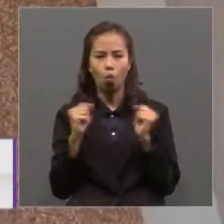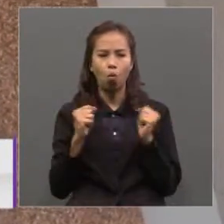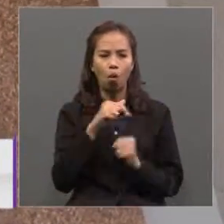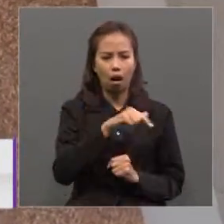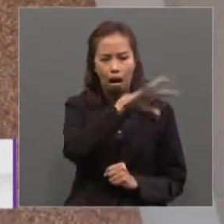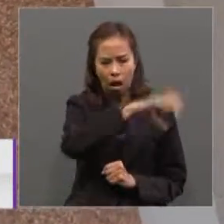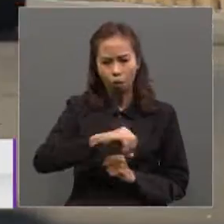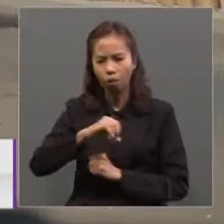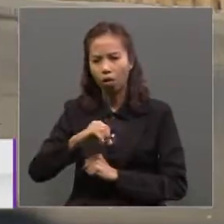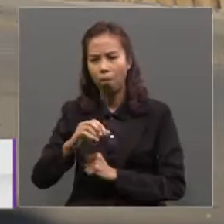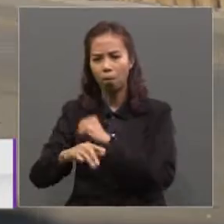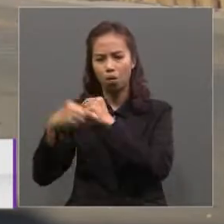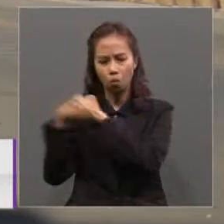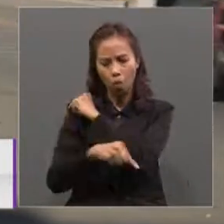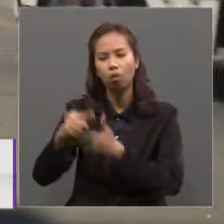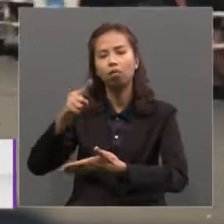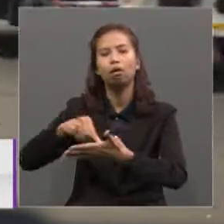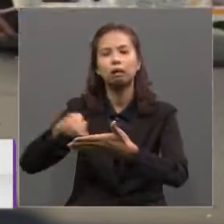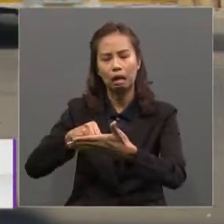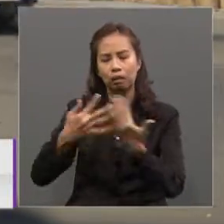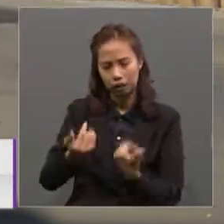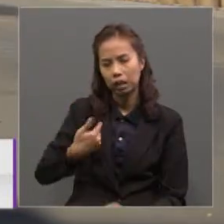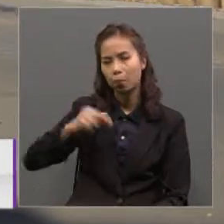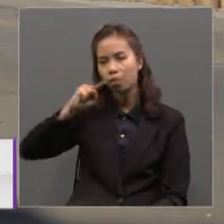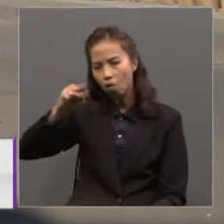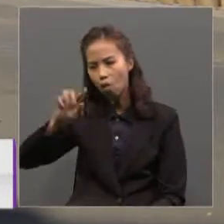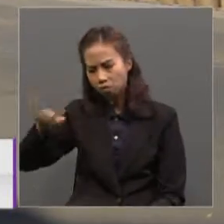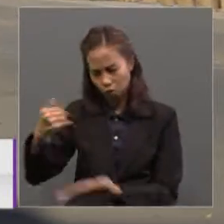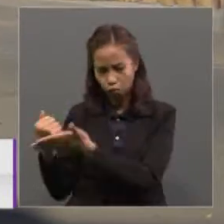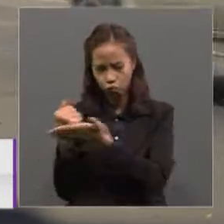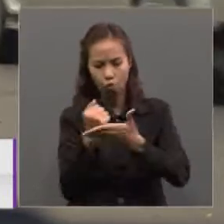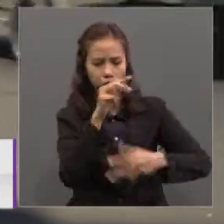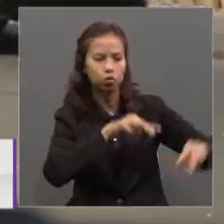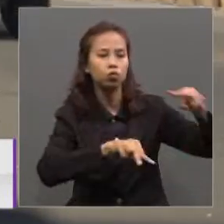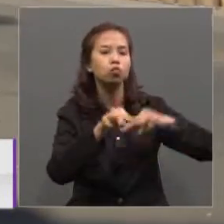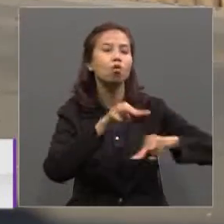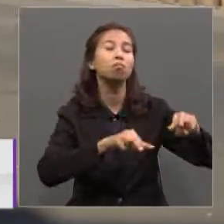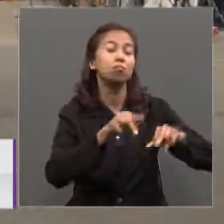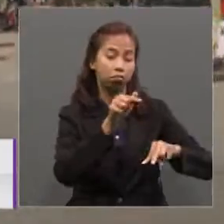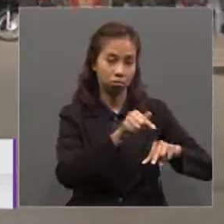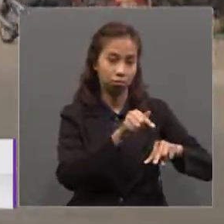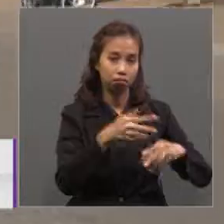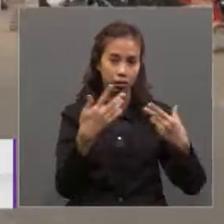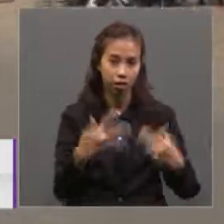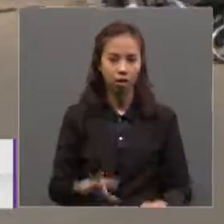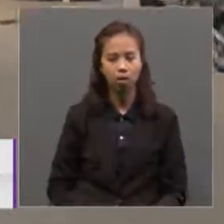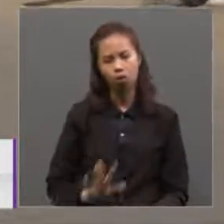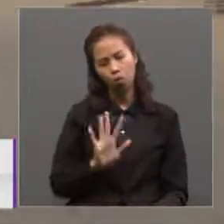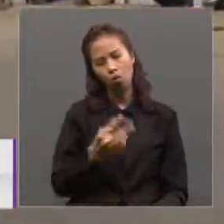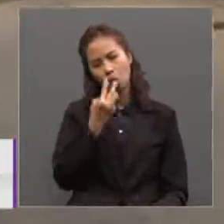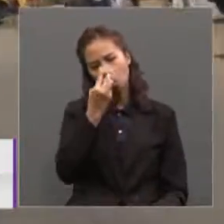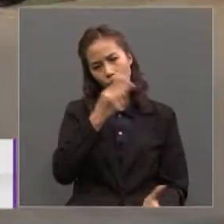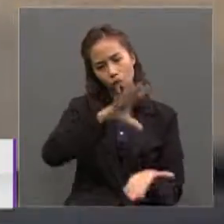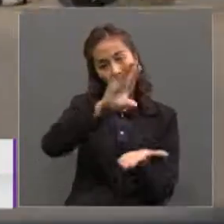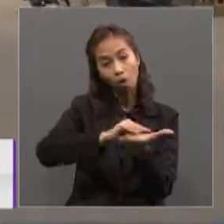วมสิทธิ์หรือไม่จึงได้มาร้องเรียนนะคะบอกว่าขอให้ช่วยตรวจสอบทีประกอบกับเมื่อดูจากข้อมูลของจำนวน